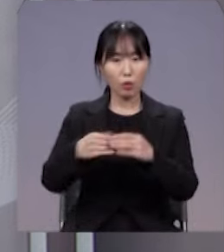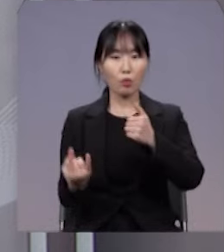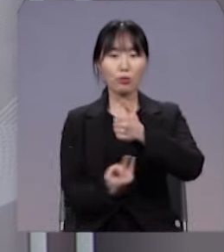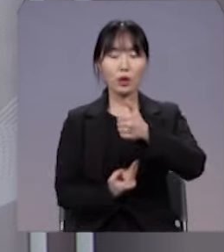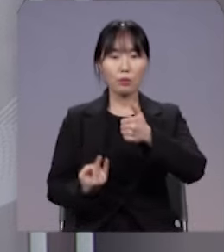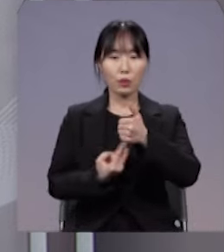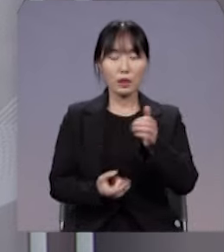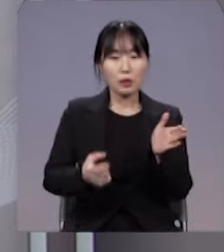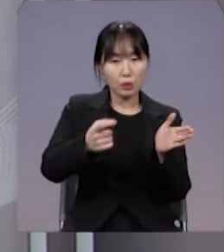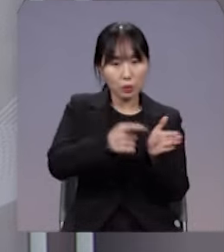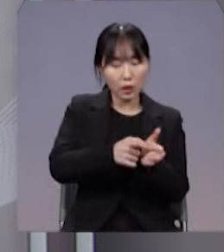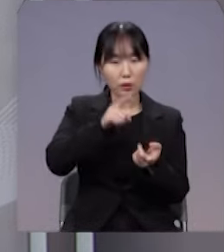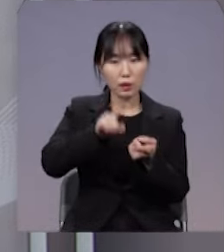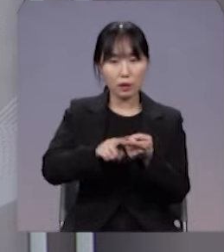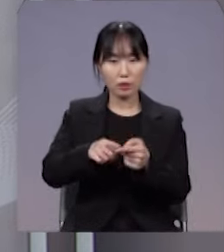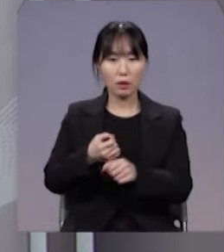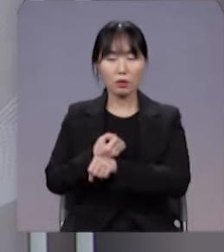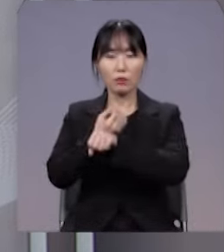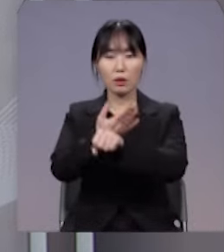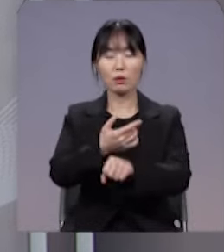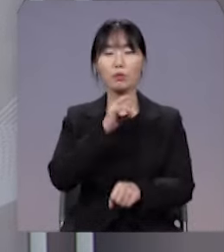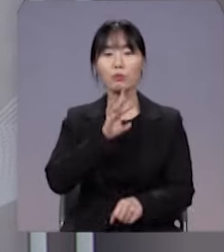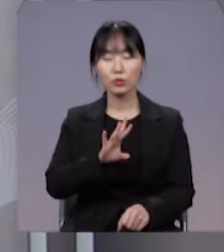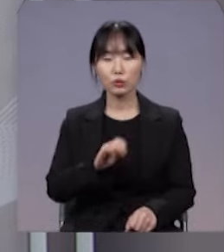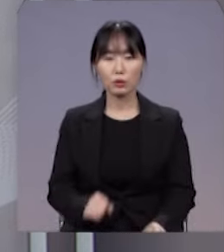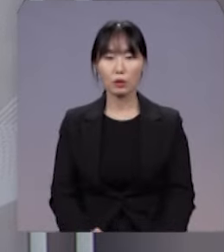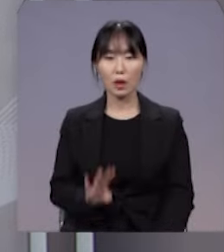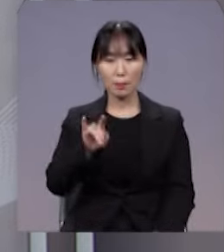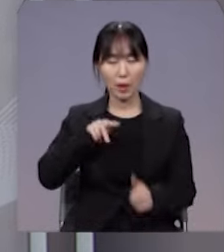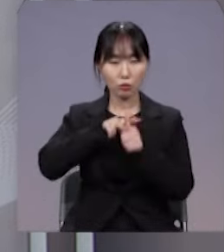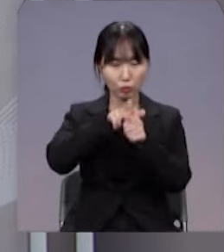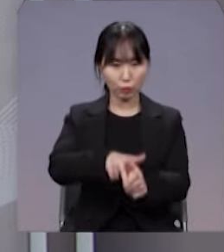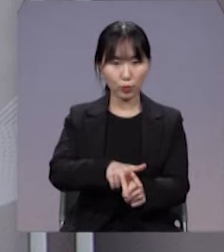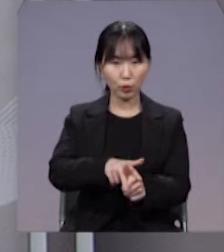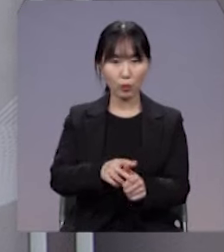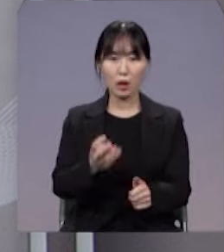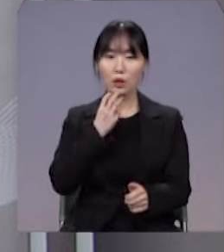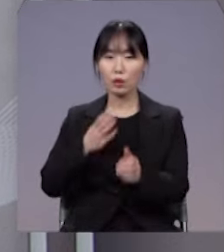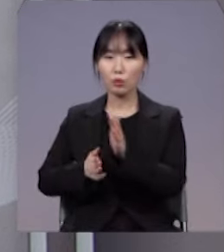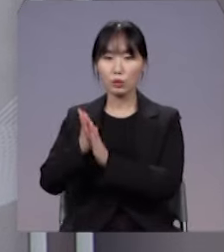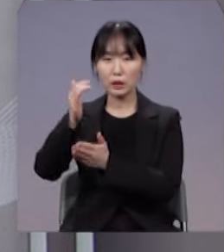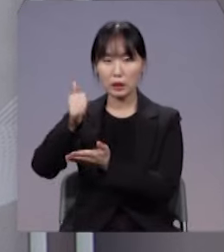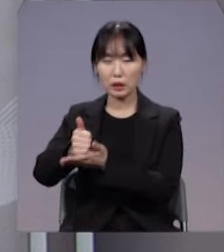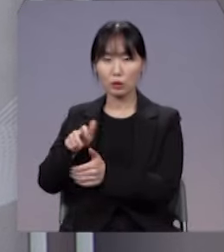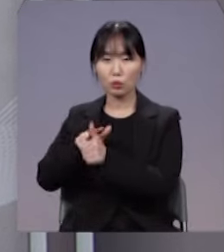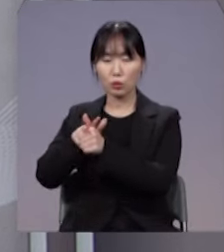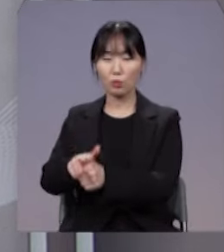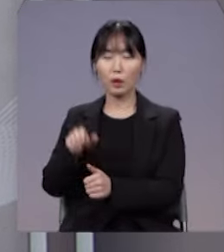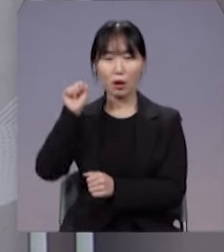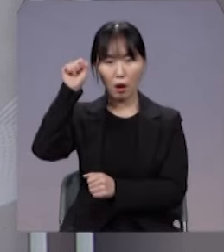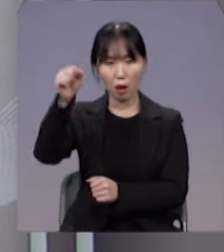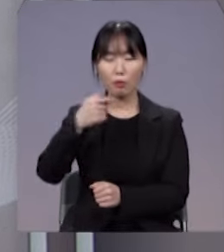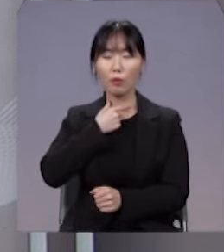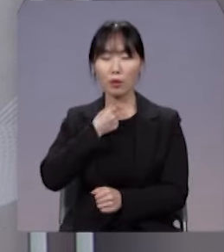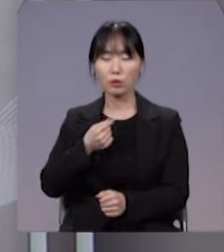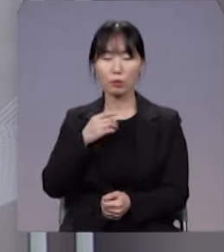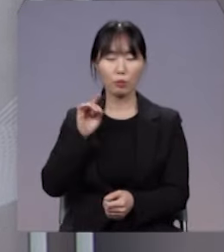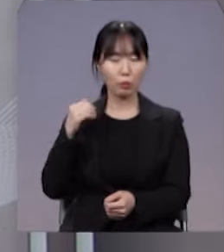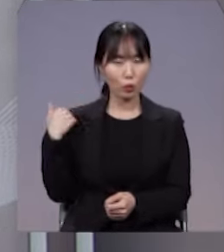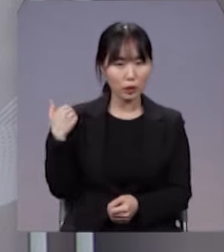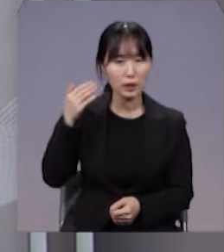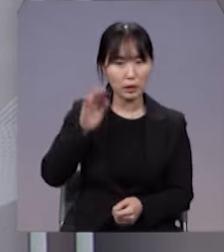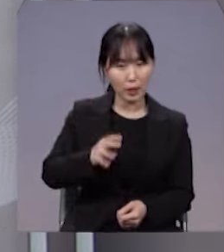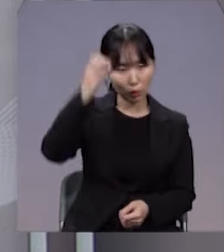겁니다 아 근데 우리 배준용 후보 서울시장 나가려고 하는지 모르겠습니다만 영종에서 국회의원을 하고